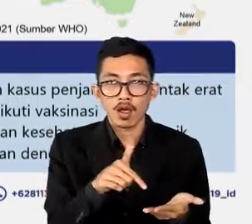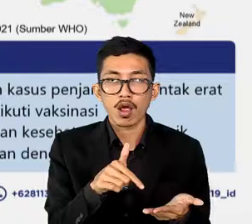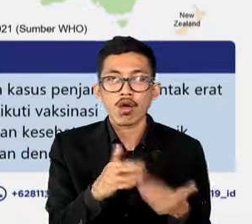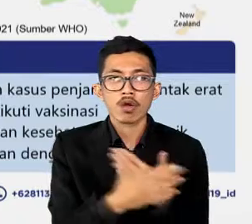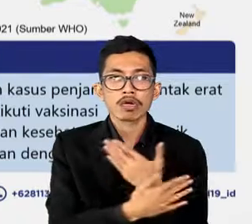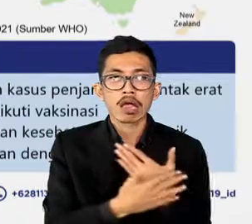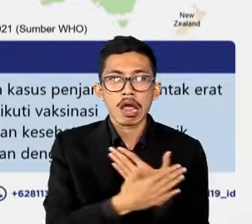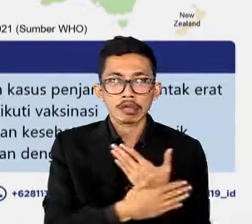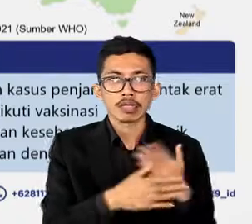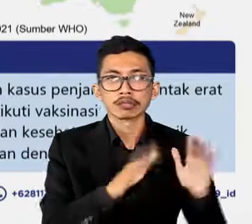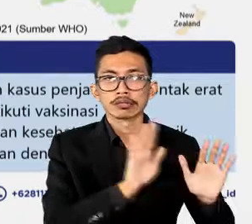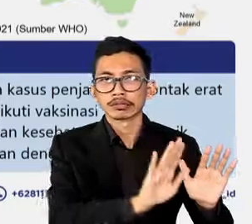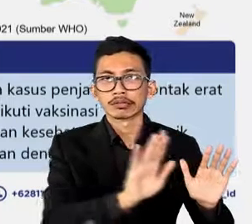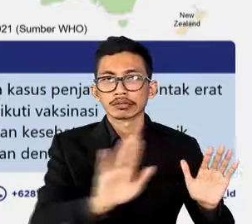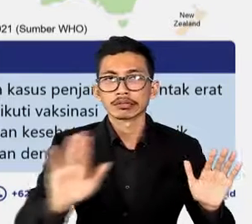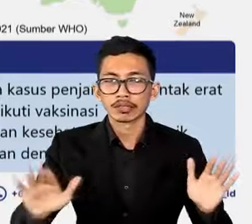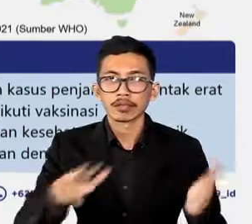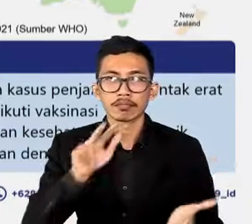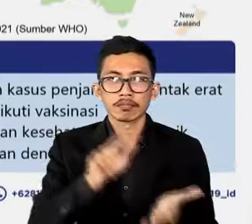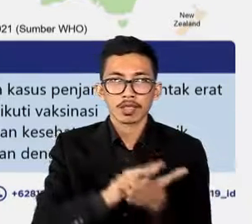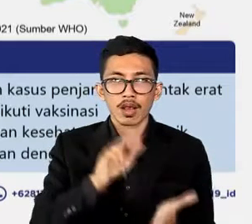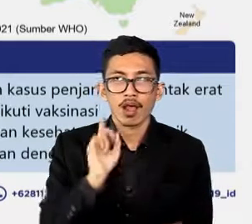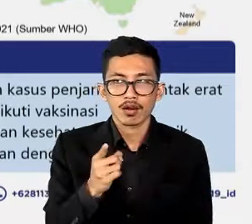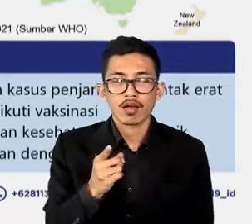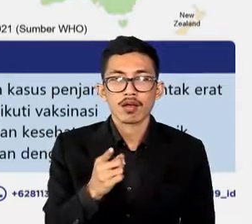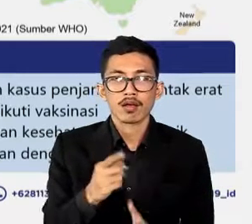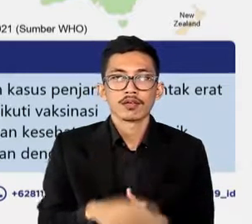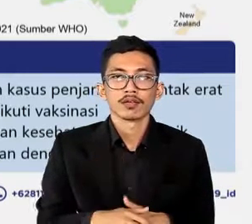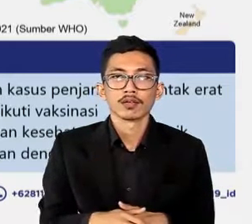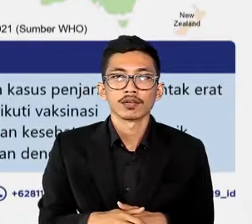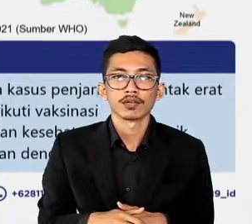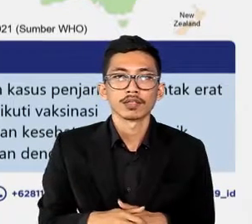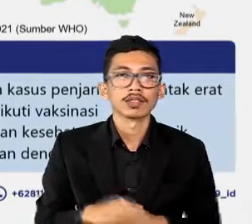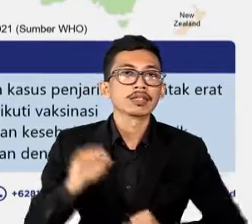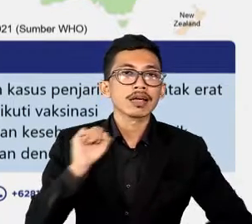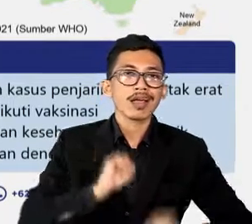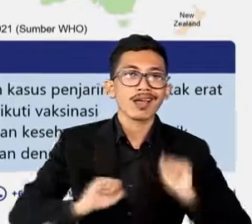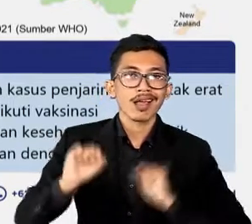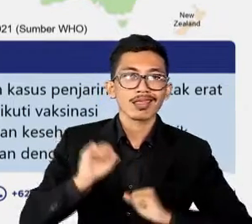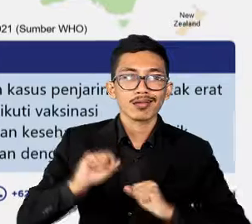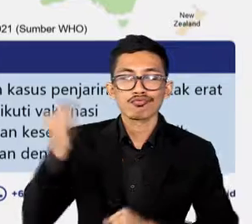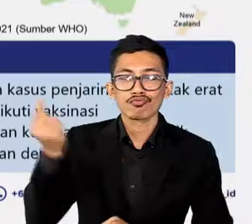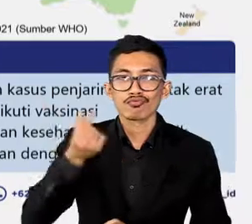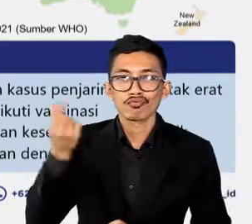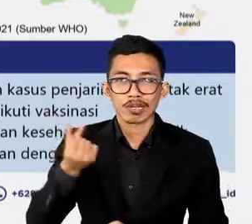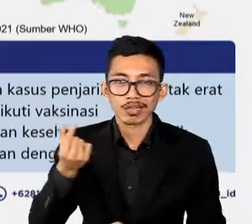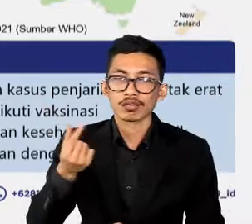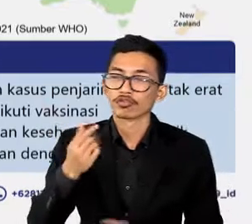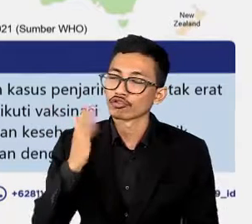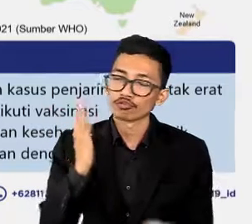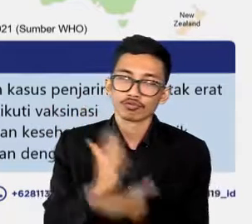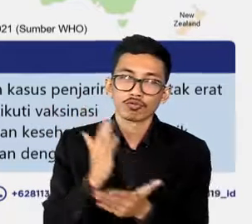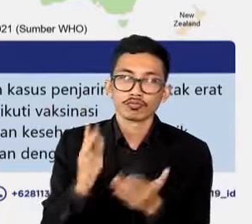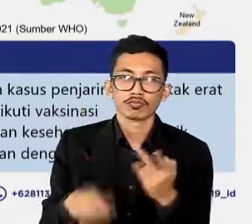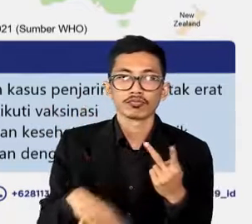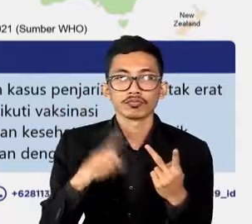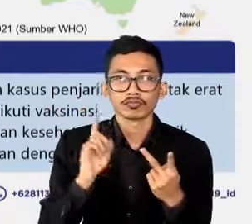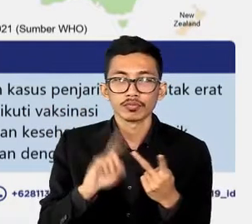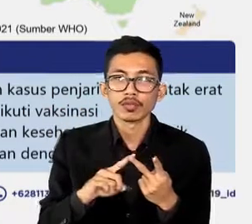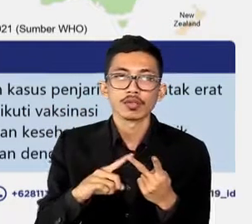diambil negara-negara tersebut diantaranya adalah menghentikan kegiatan publik nonesensial penutupan